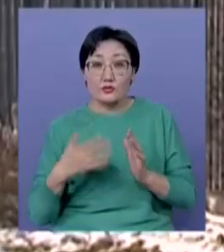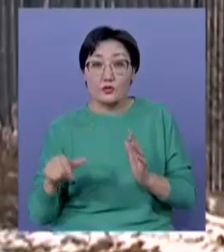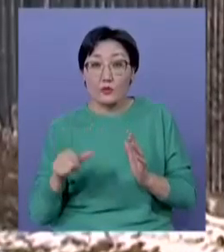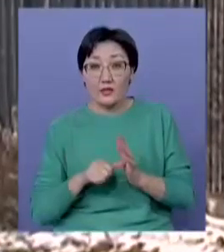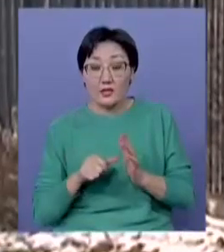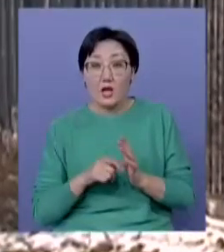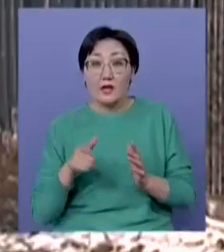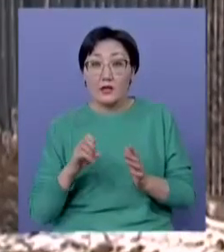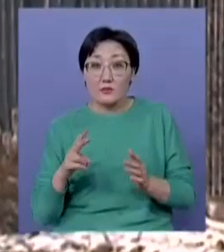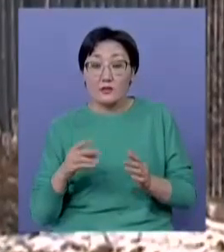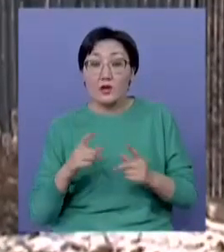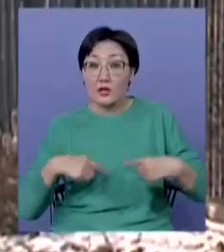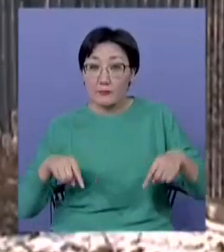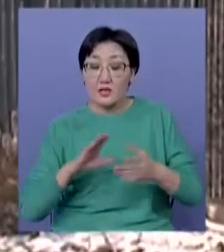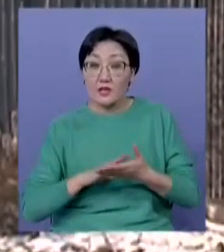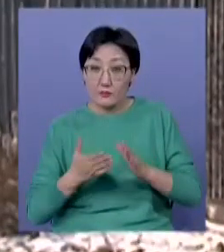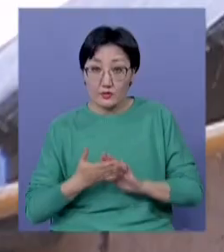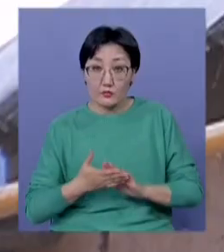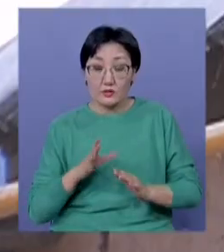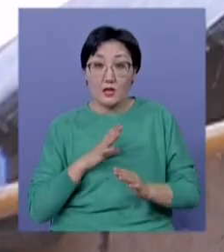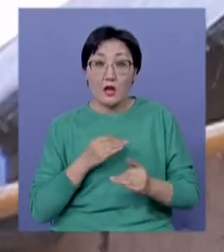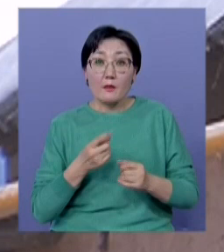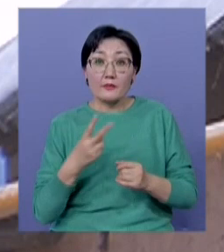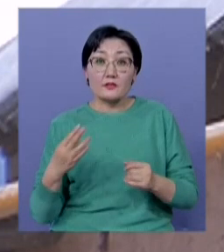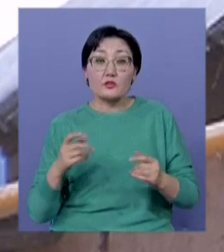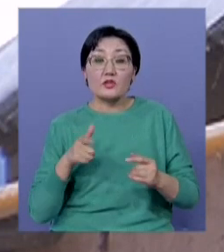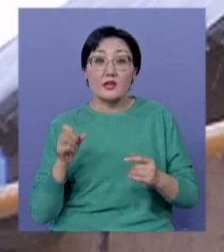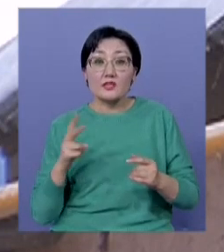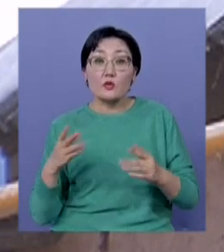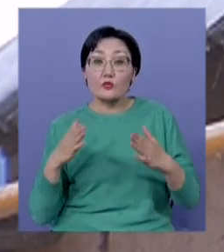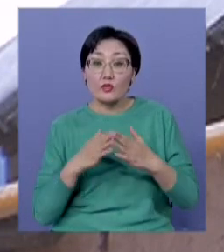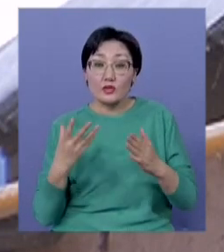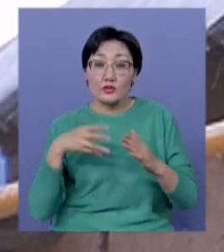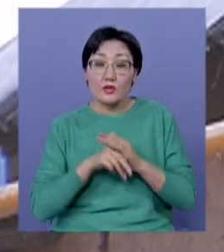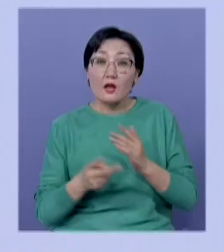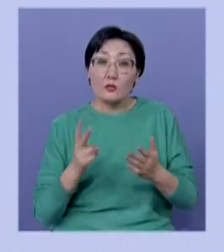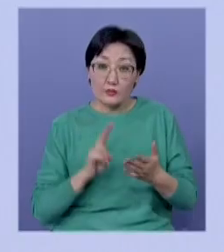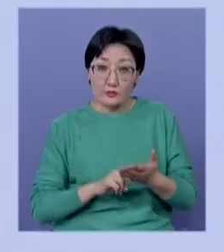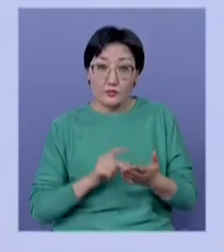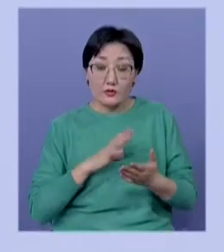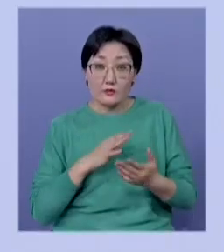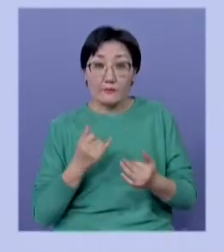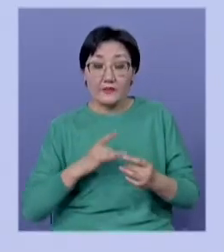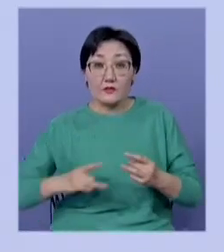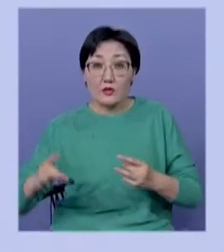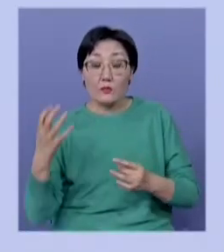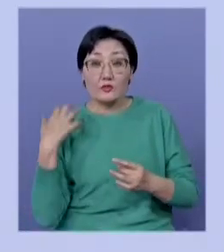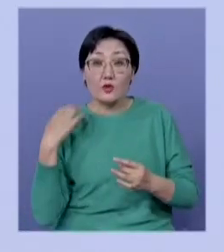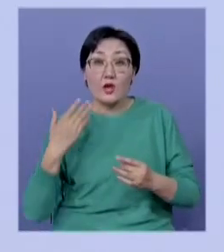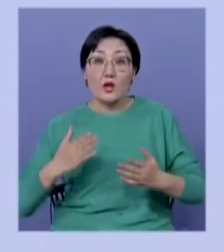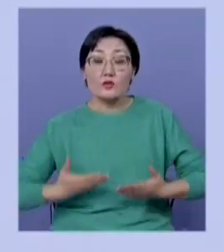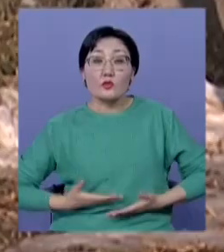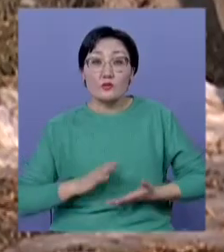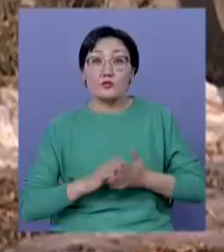таратушы компаниямен келісім шартқа отырса, біразы көгілдір отынды үйлеріне кіргізіп, пайдаланып отыр. Ал ауданның атқамінерлері тұрмысы